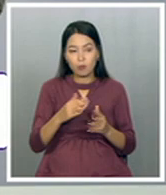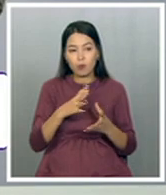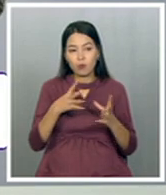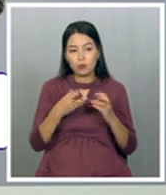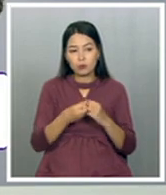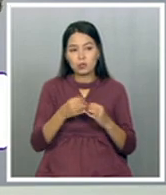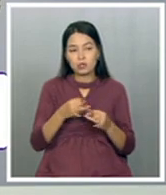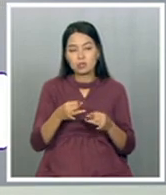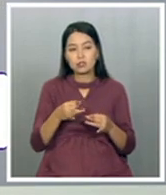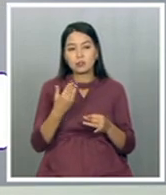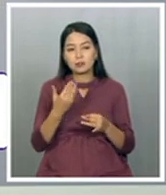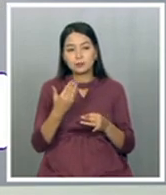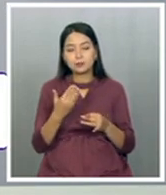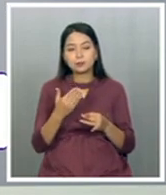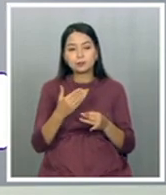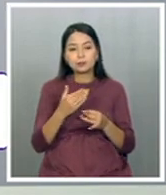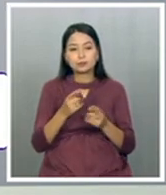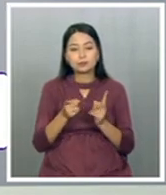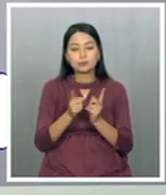жабын ұлпасының өзгеруі.